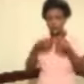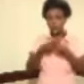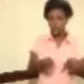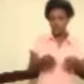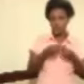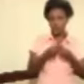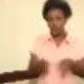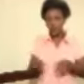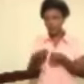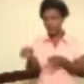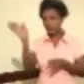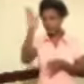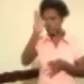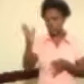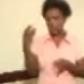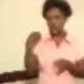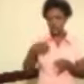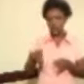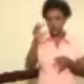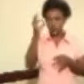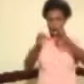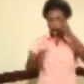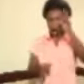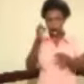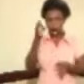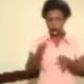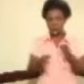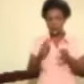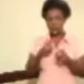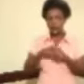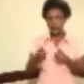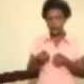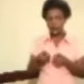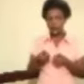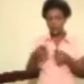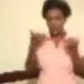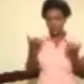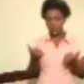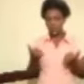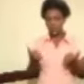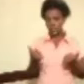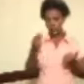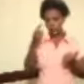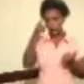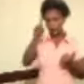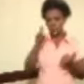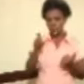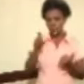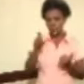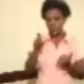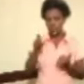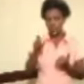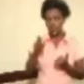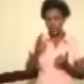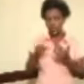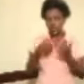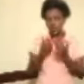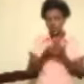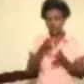Nous n'avons pas suffisamment de tribunaux, nous avons seulement 27 juges d'instruction, nous avons 34 juges